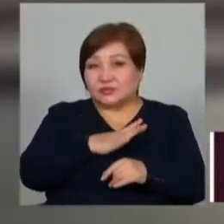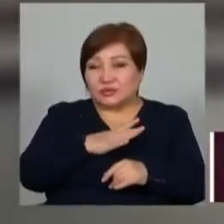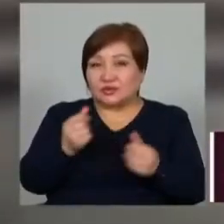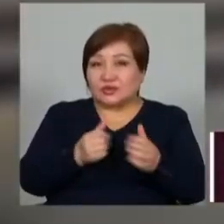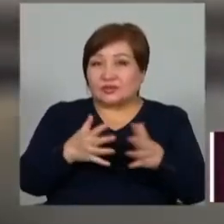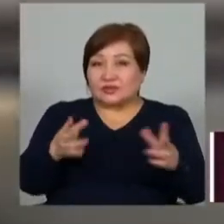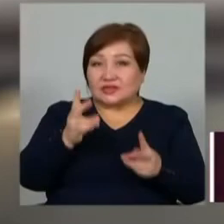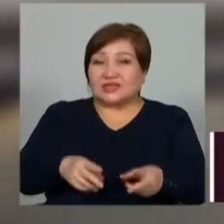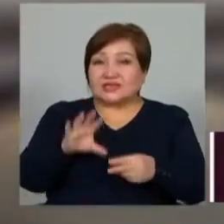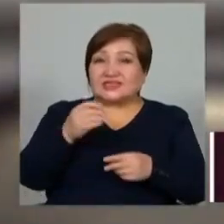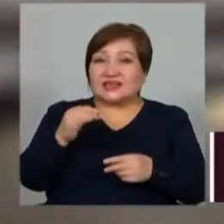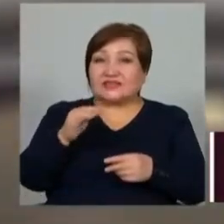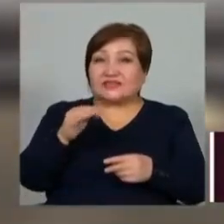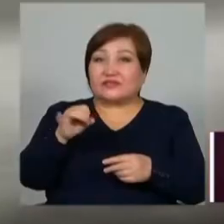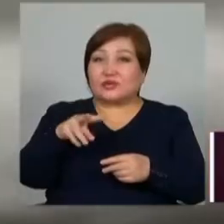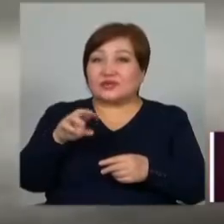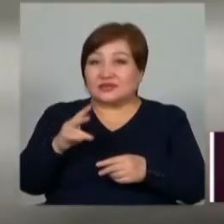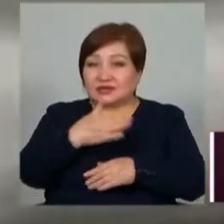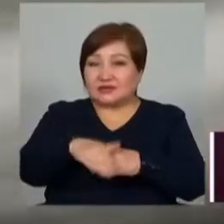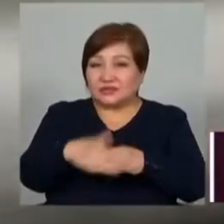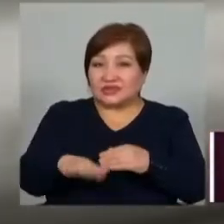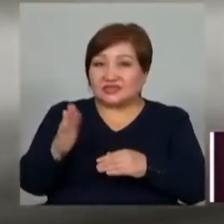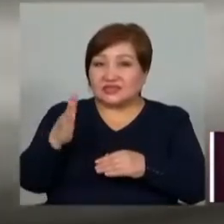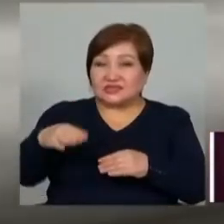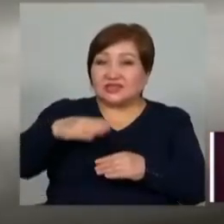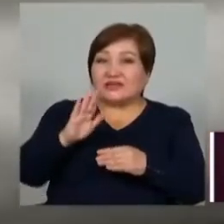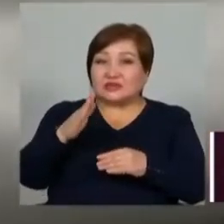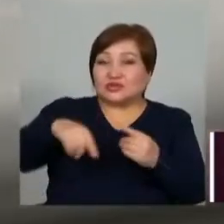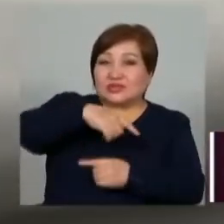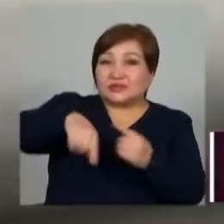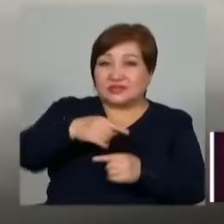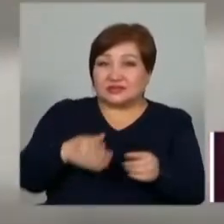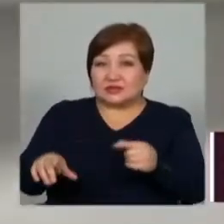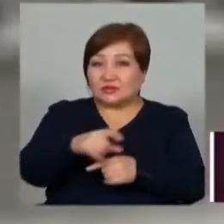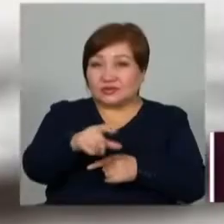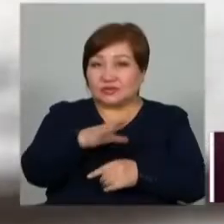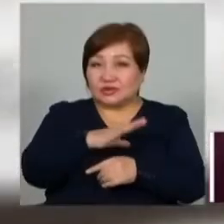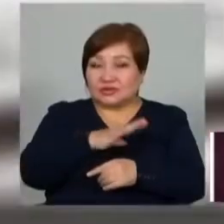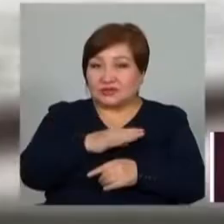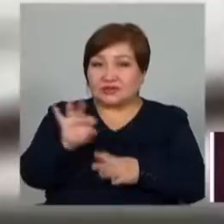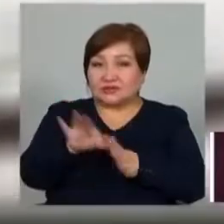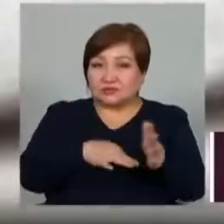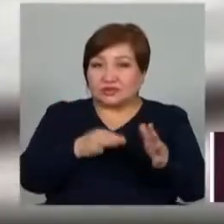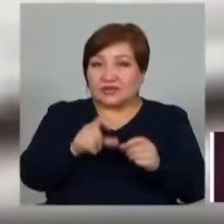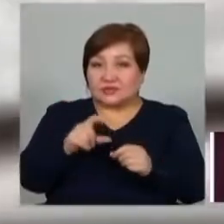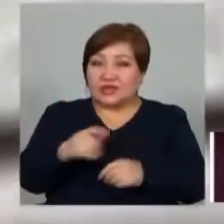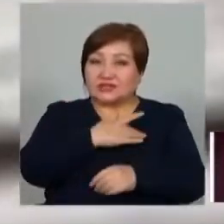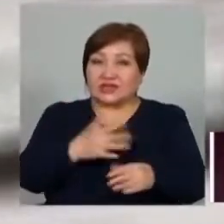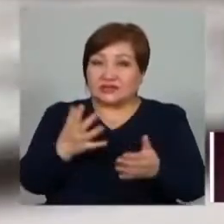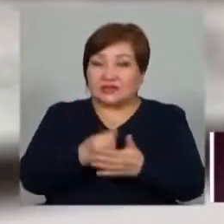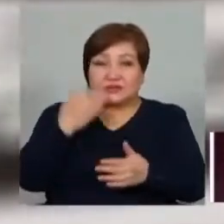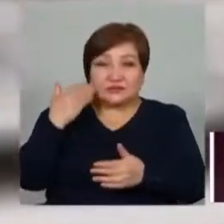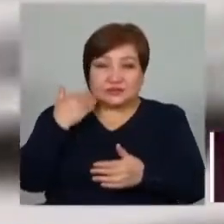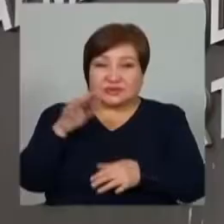Сейфуллин даңғылы мен шығыс айналма жол бойында болған. Салдарынан 13 адам түрлі жарақат алып, оларға дер кезінде медициналық көмек көрсетілді.